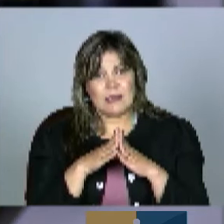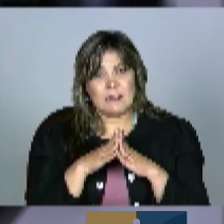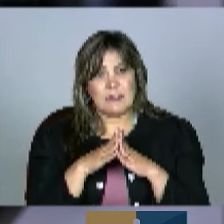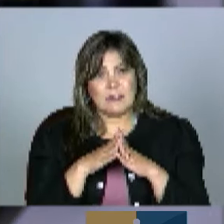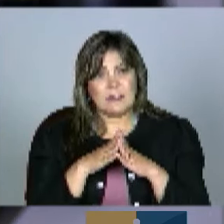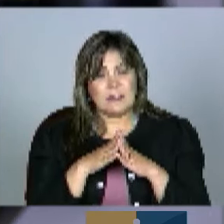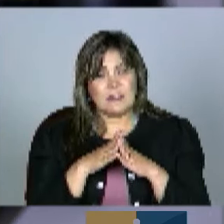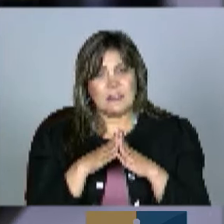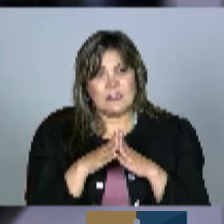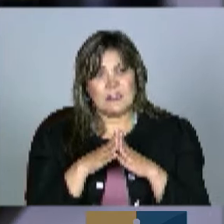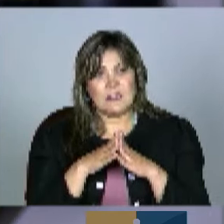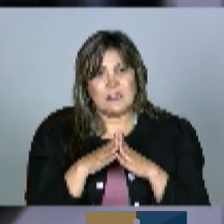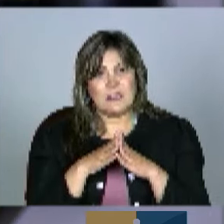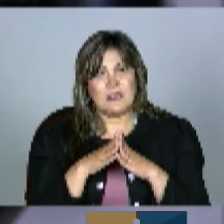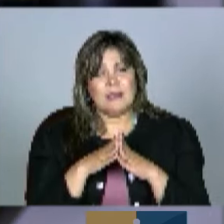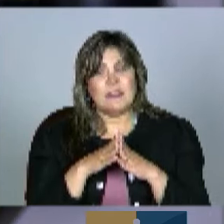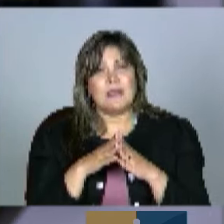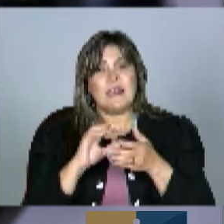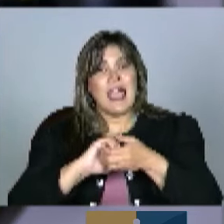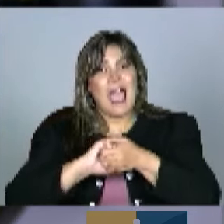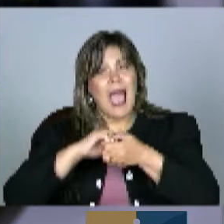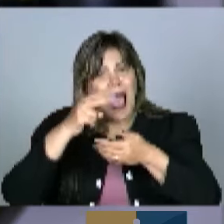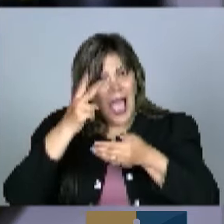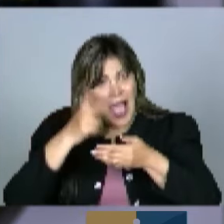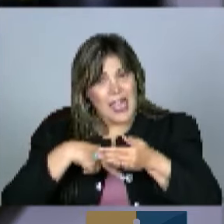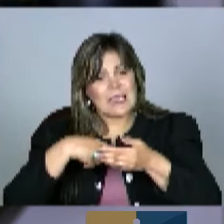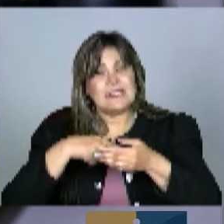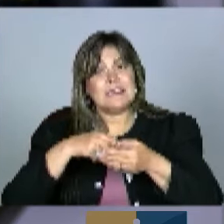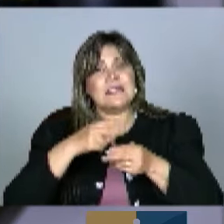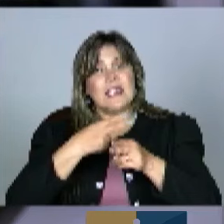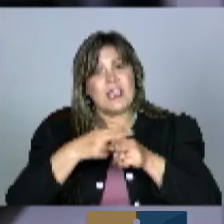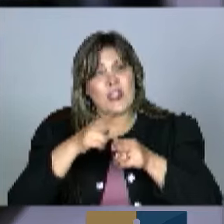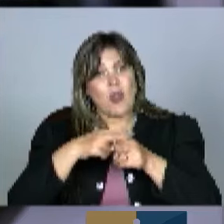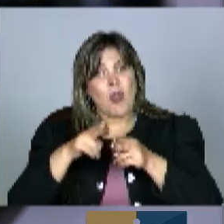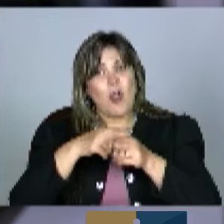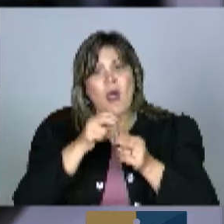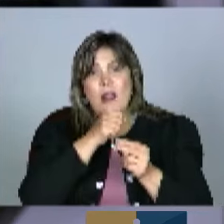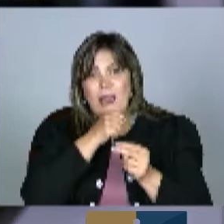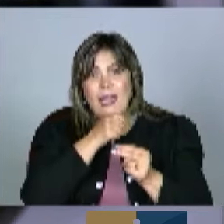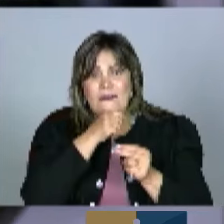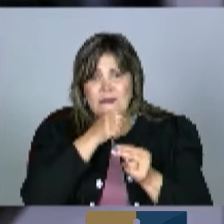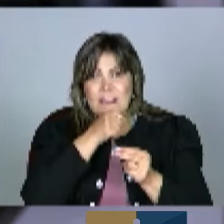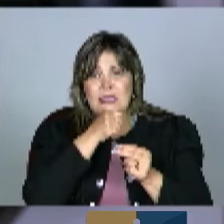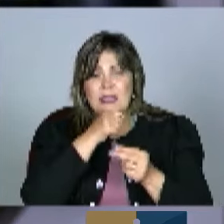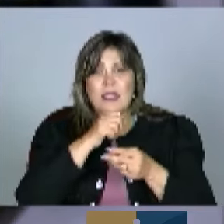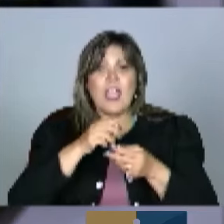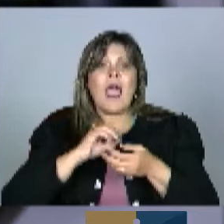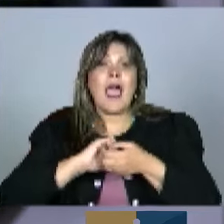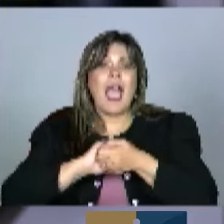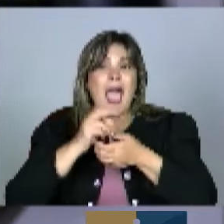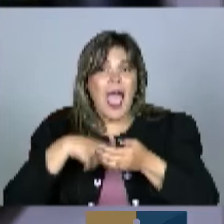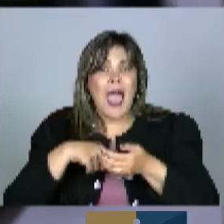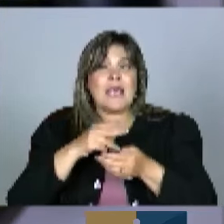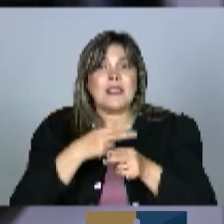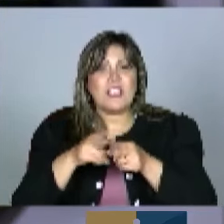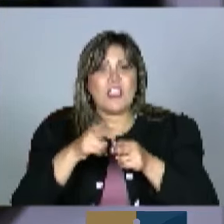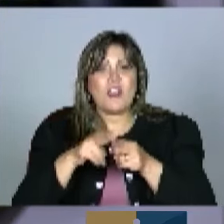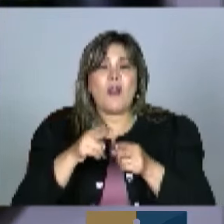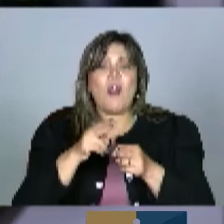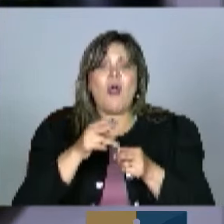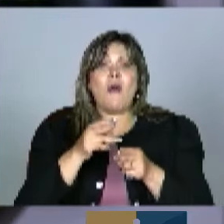عندي عقد ايجار حفيد ممتد عقد اجار قديم ممتد للحفيد ايوه هل بعد